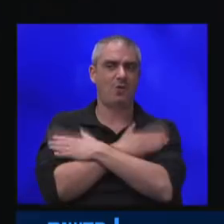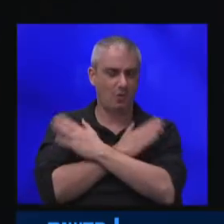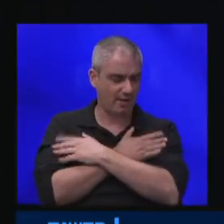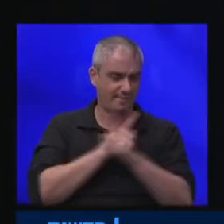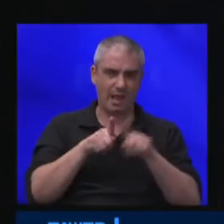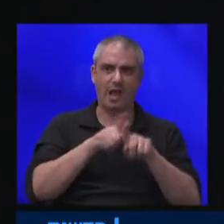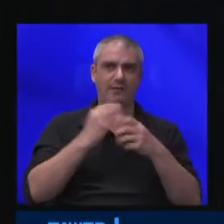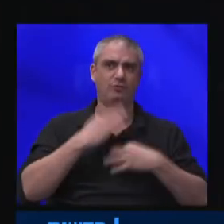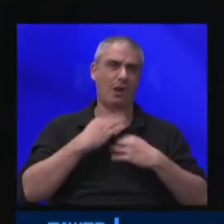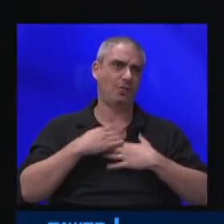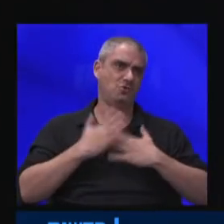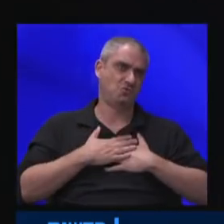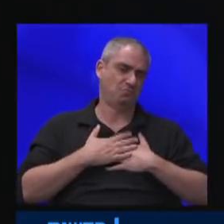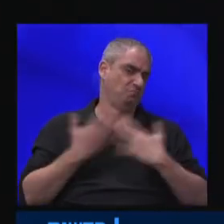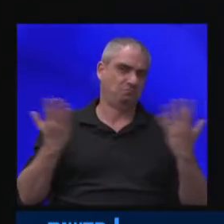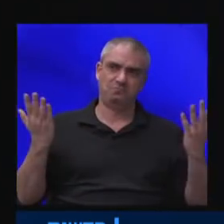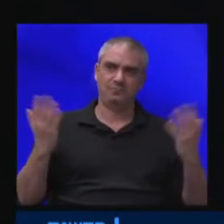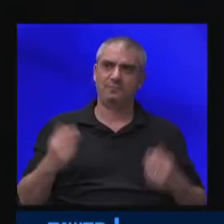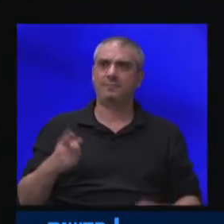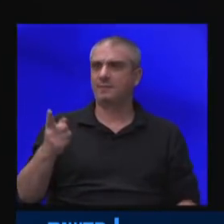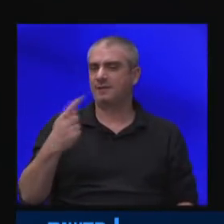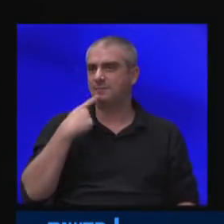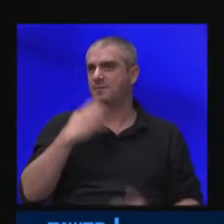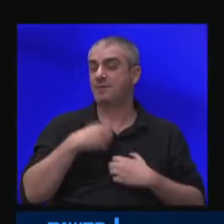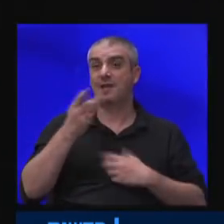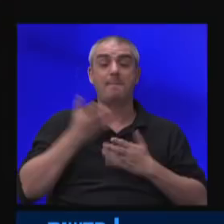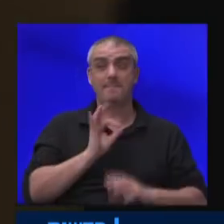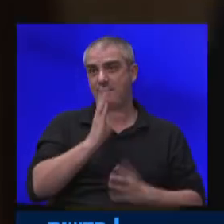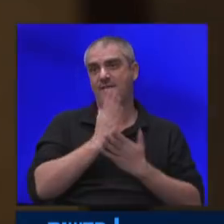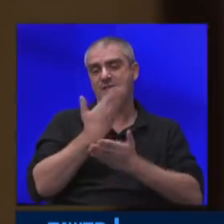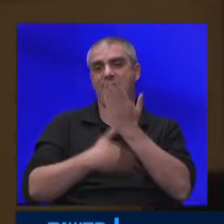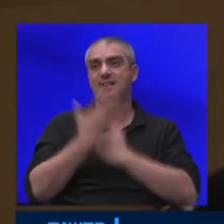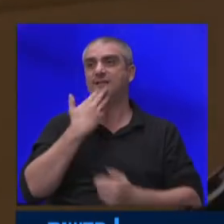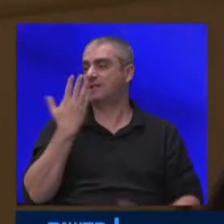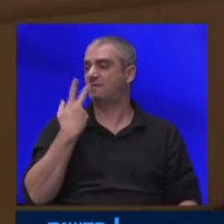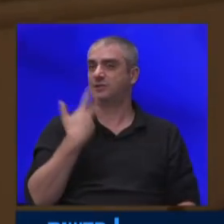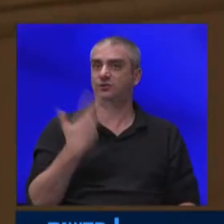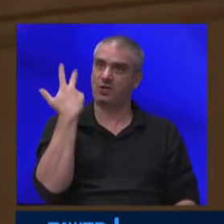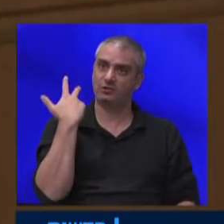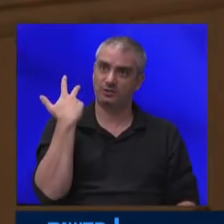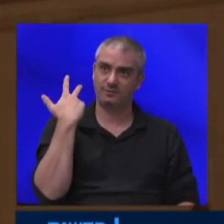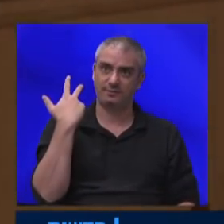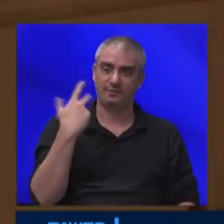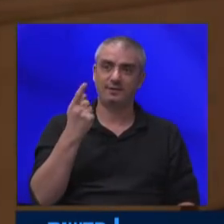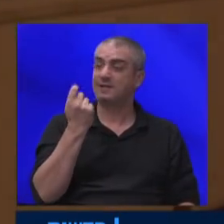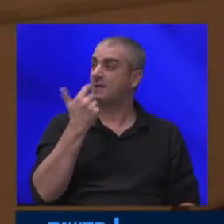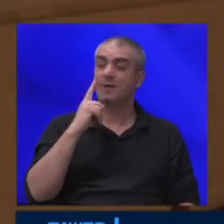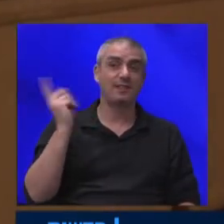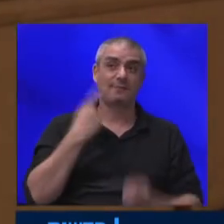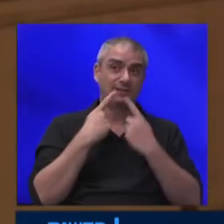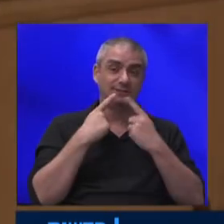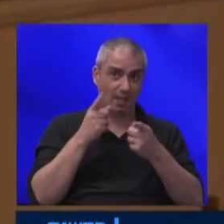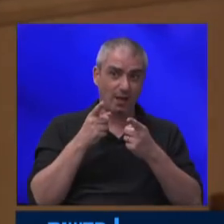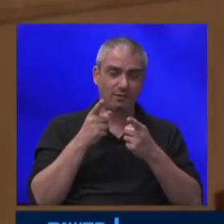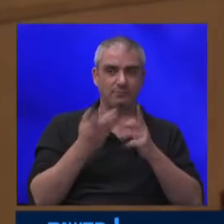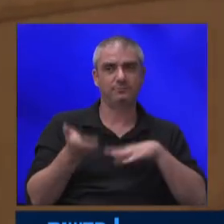שלנו. הבת של יעקב עלתה לישראל לפני 3 שנים. כמעט בכל שיחה עולה העניין של